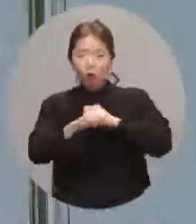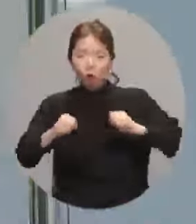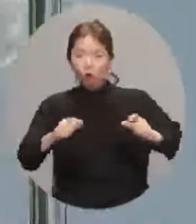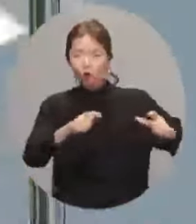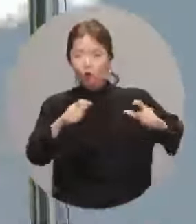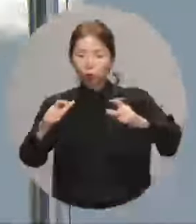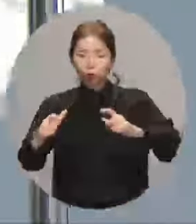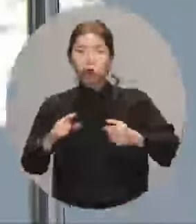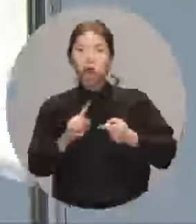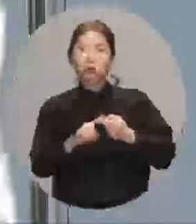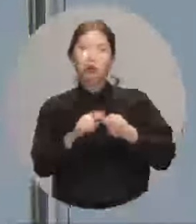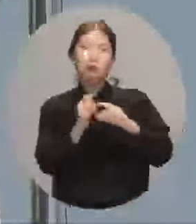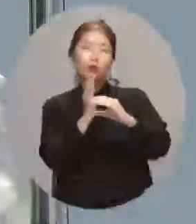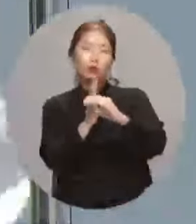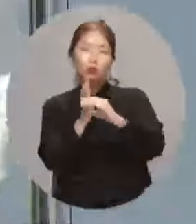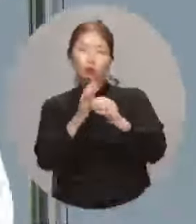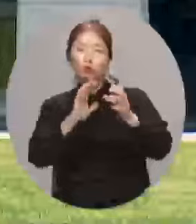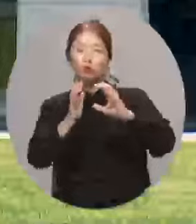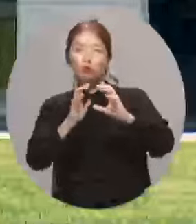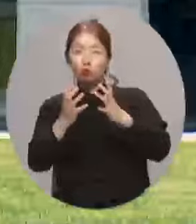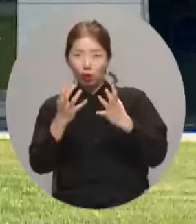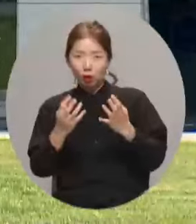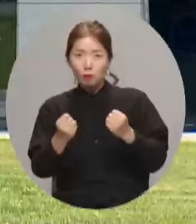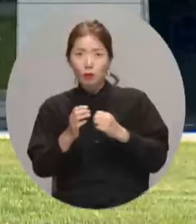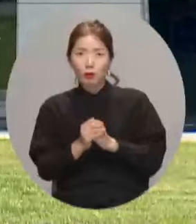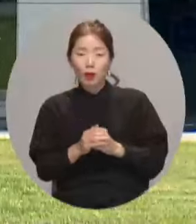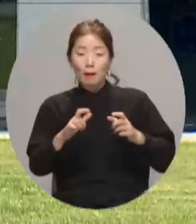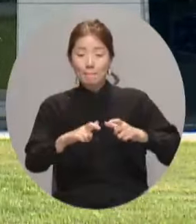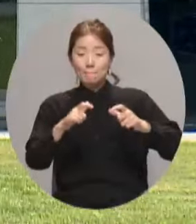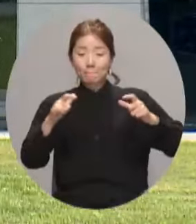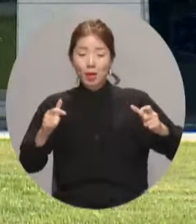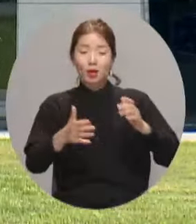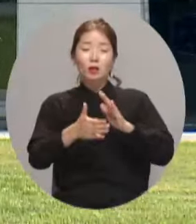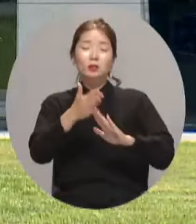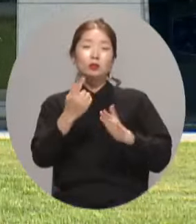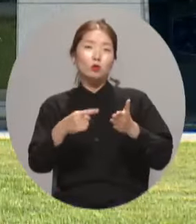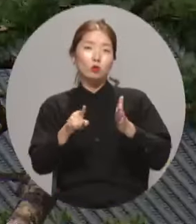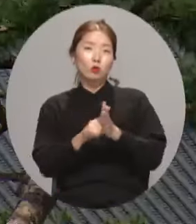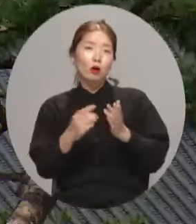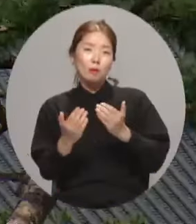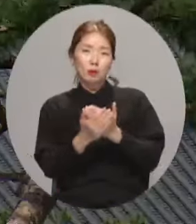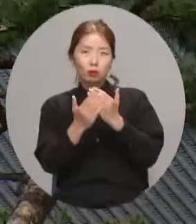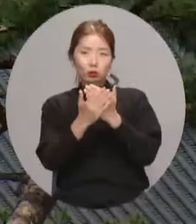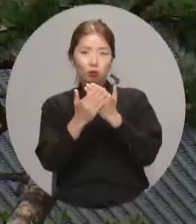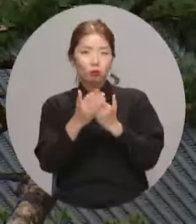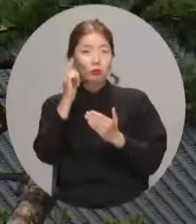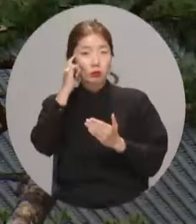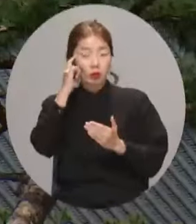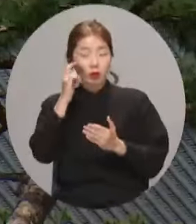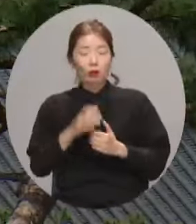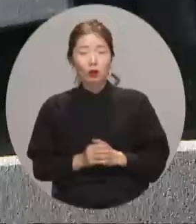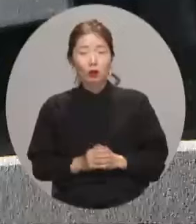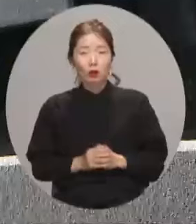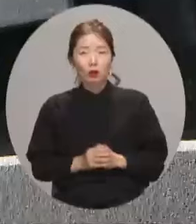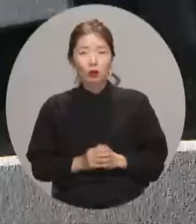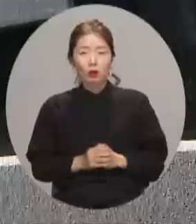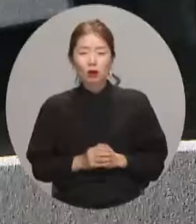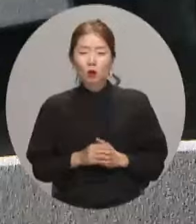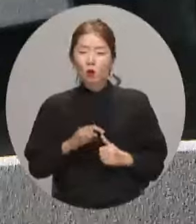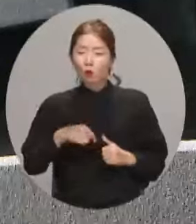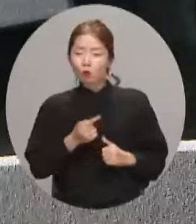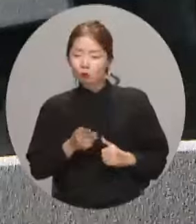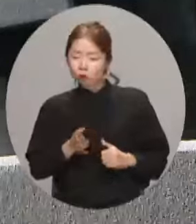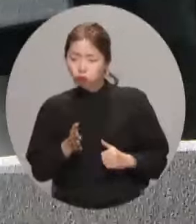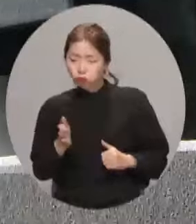거점 지방도시를 위주로 논의가 활발한 메가시티만을 위한 발전 전략으로 분석됩니다. 독자 노선을